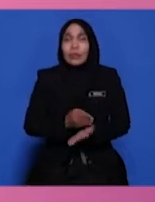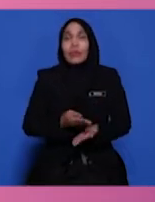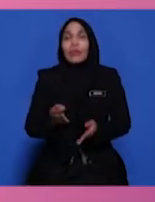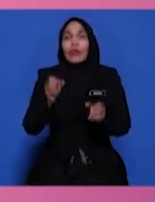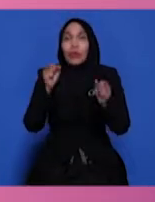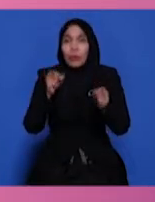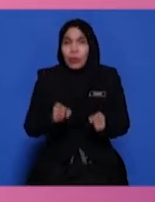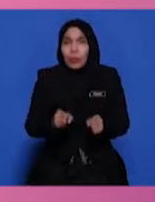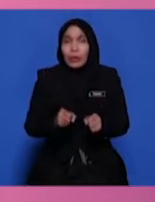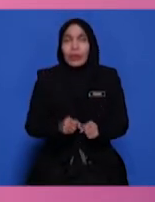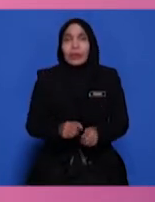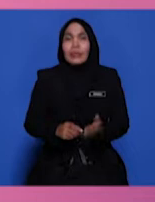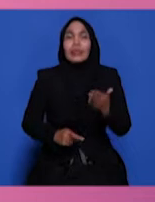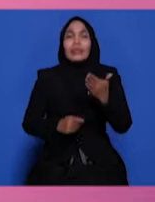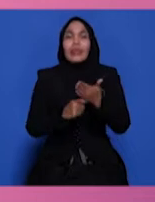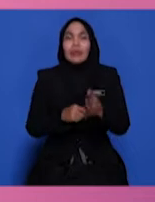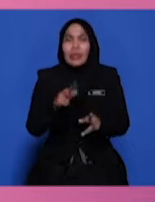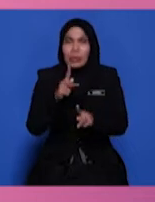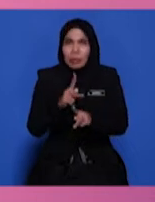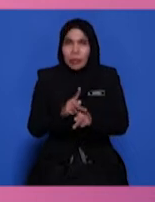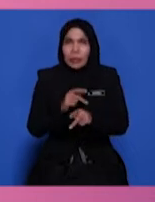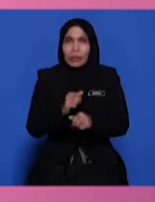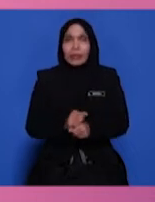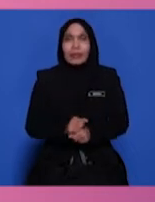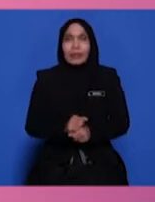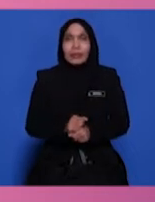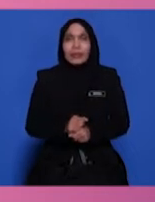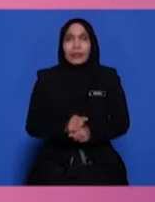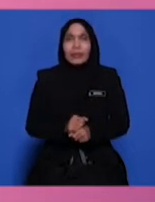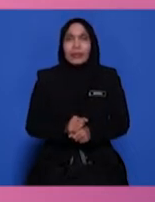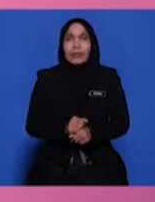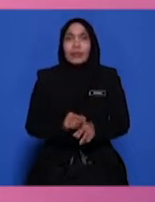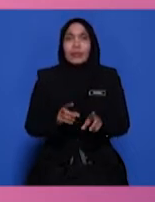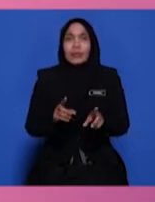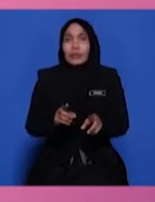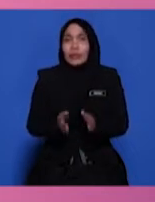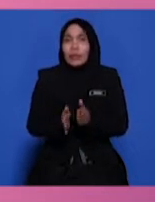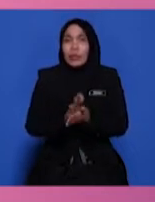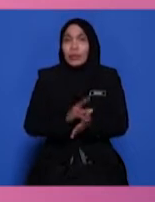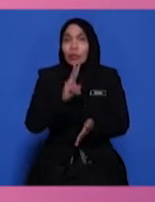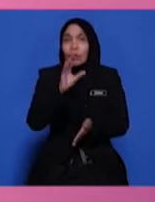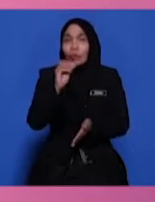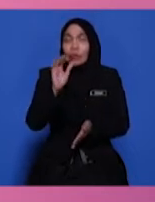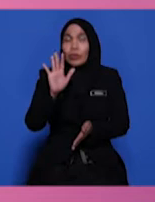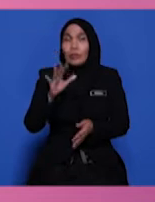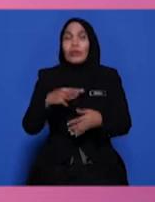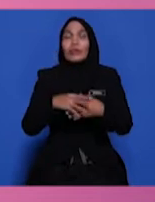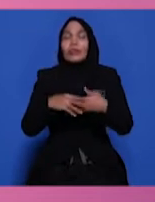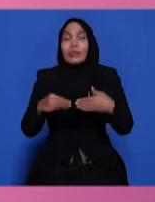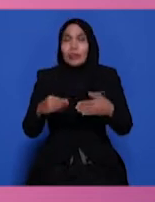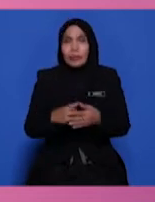sebanyak RM105 tambah RM100 sama dengan RM205.